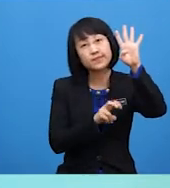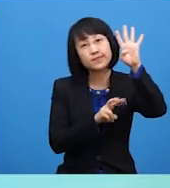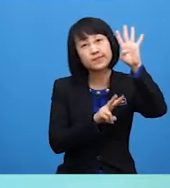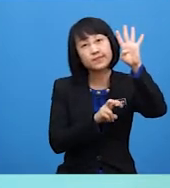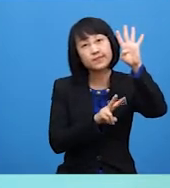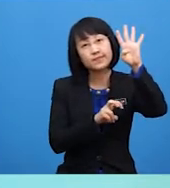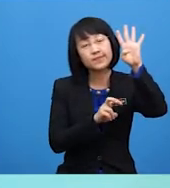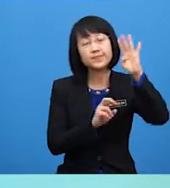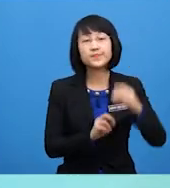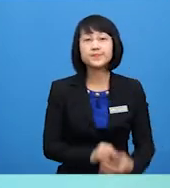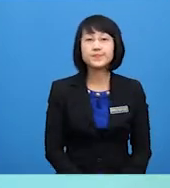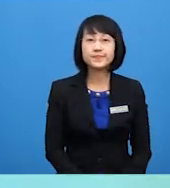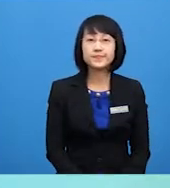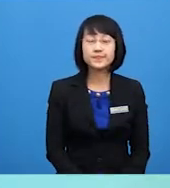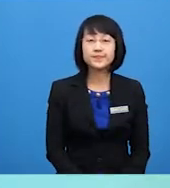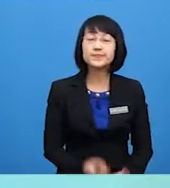14/20.